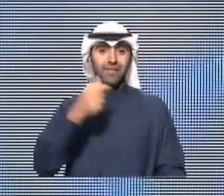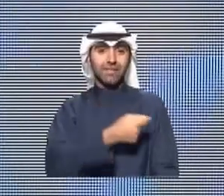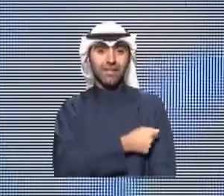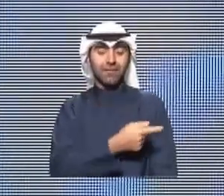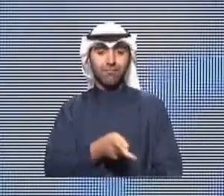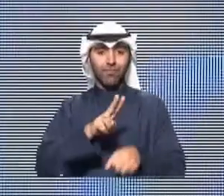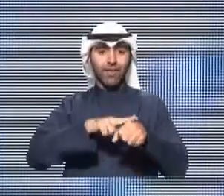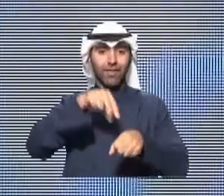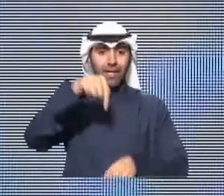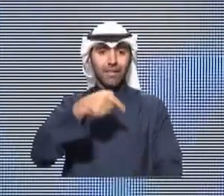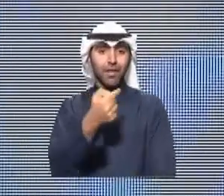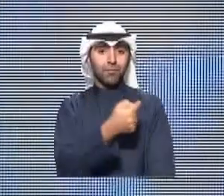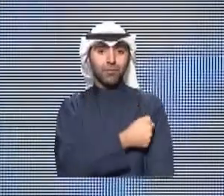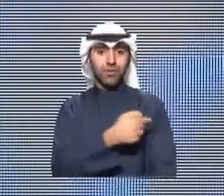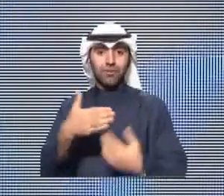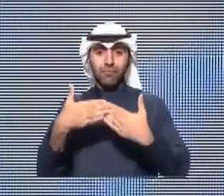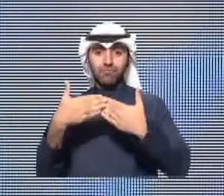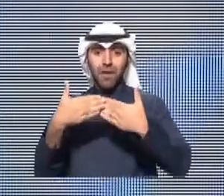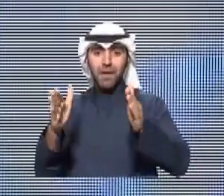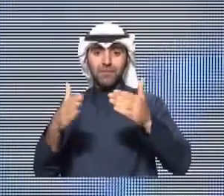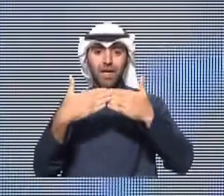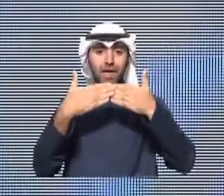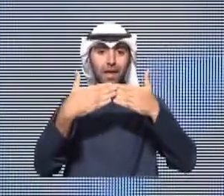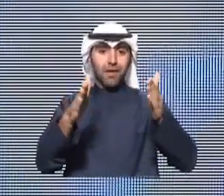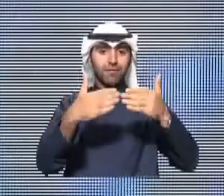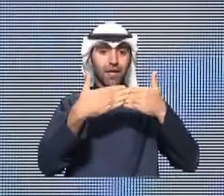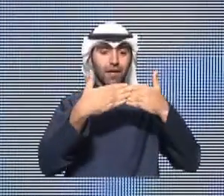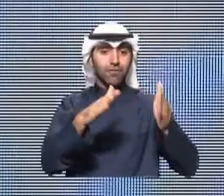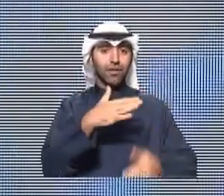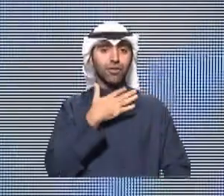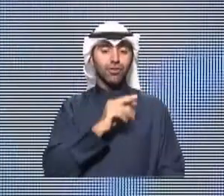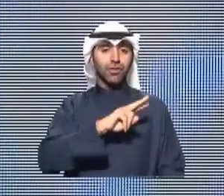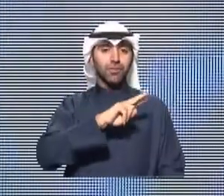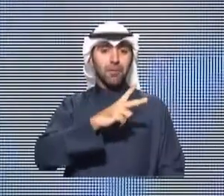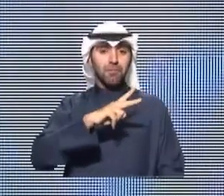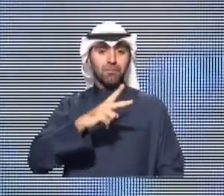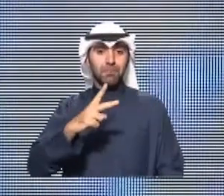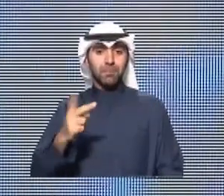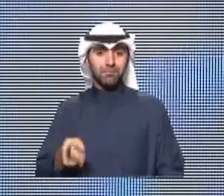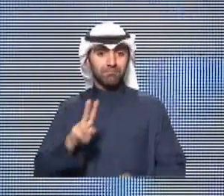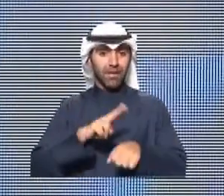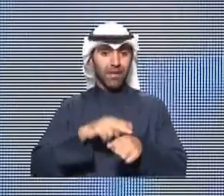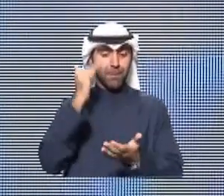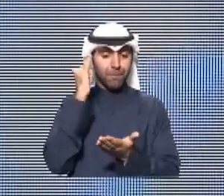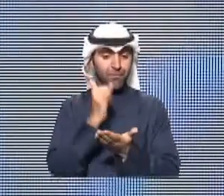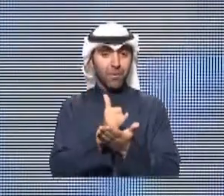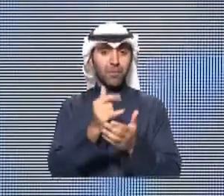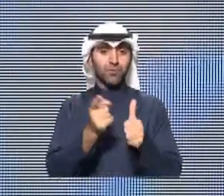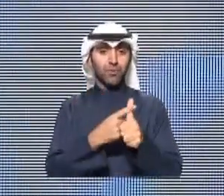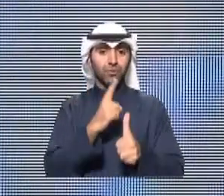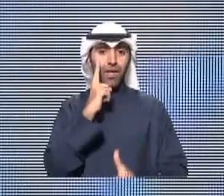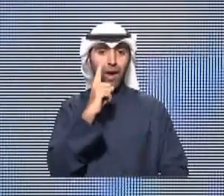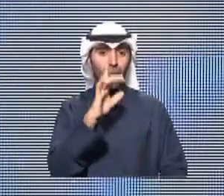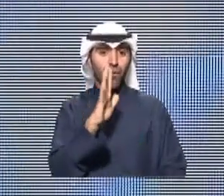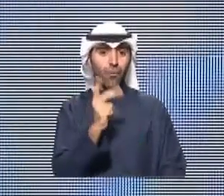الأولية، هذا بالإضافة إلى المركز الرئيسي للتطعيم في أرض المعارض، والقطاعات الأمنية المختلفة